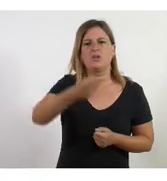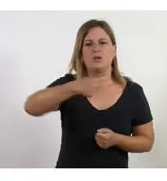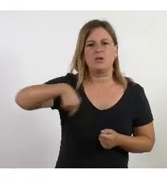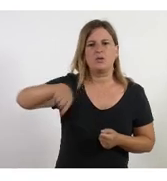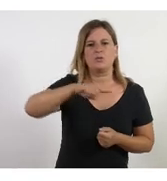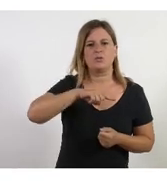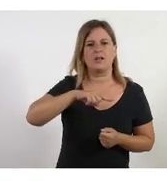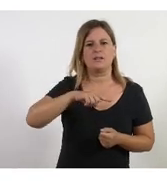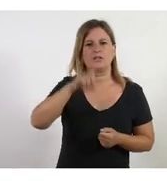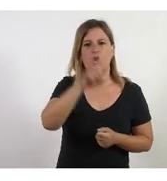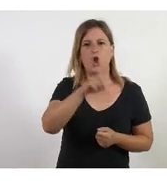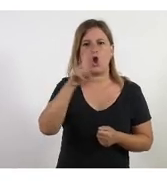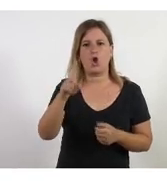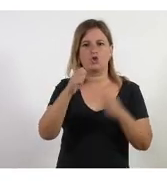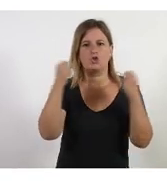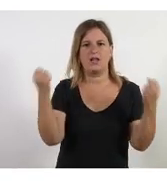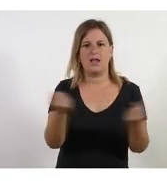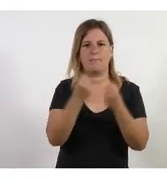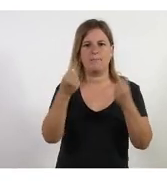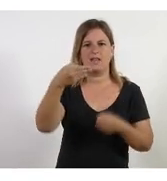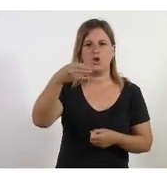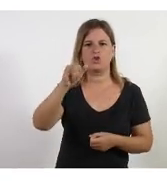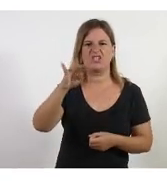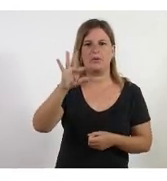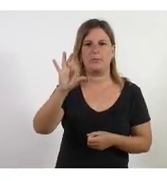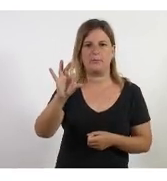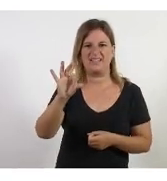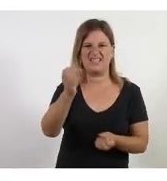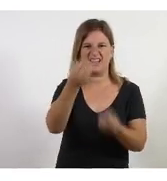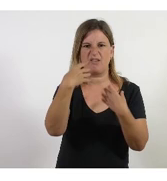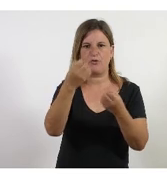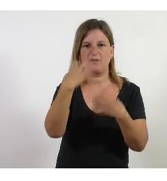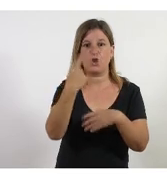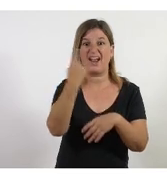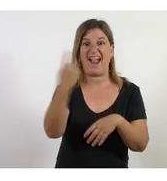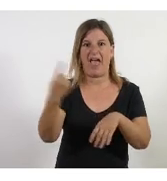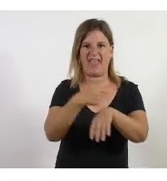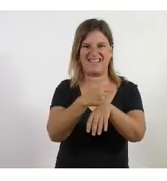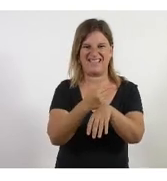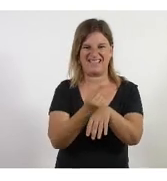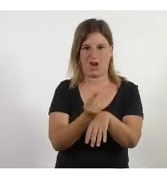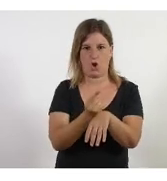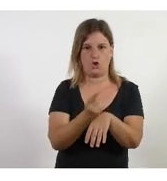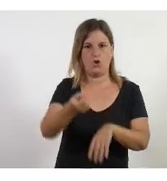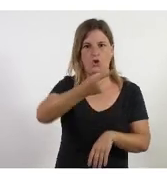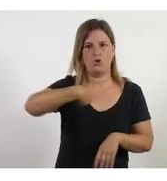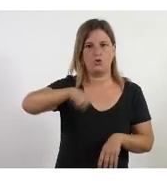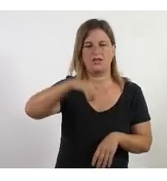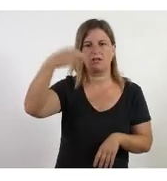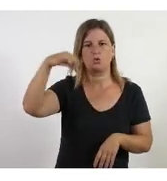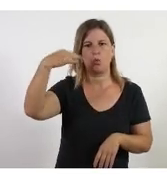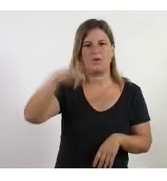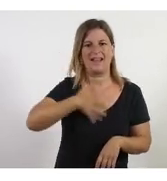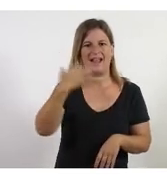aproximadament 11 milions de bits d'informació per segon i només som capaços i capaces